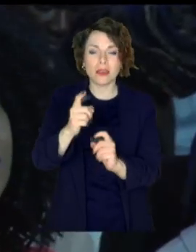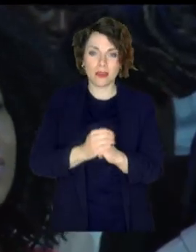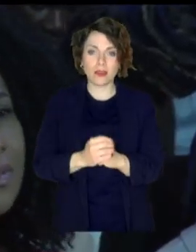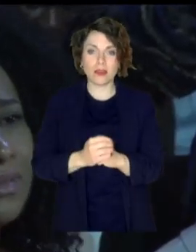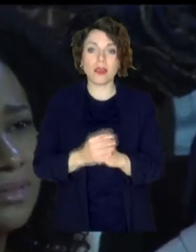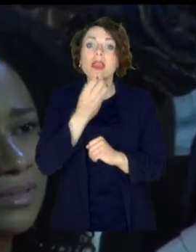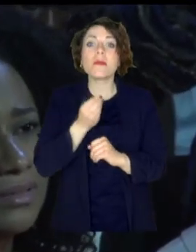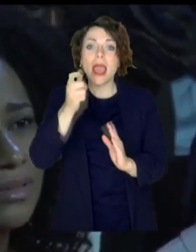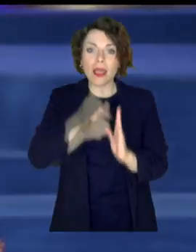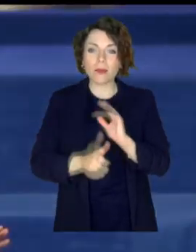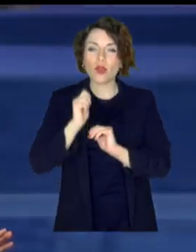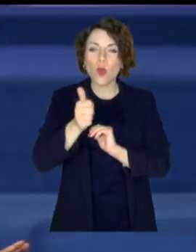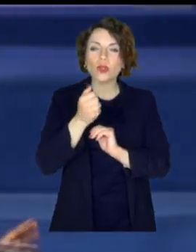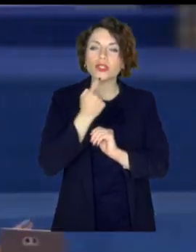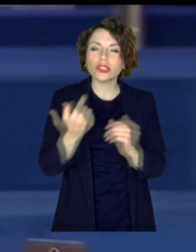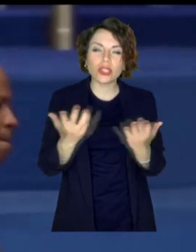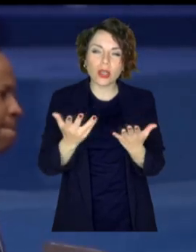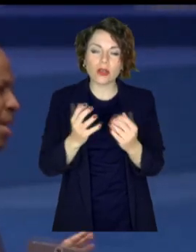Ebrei capitolo 11.